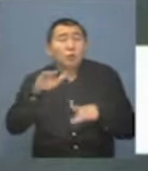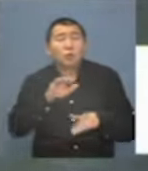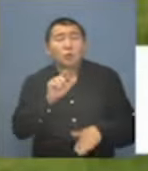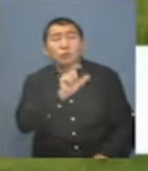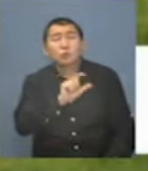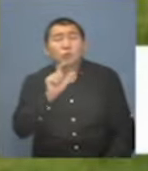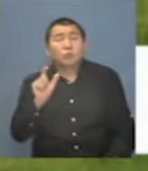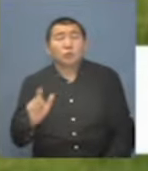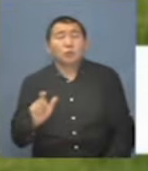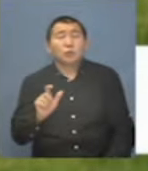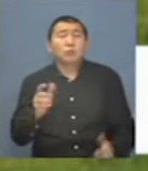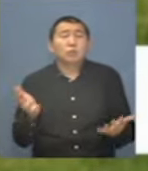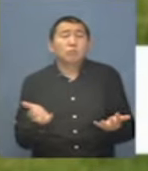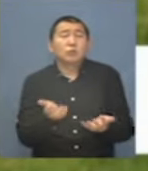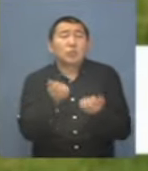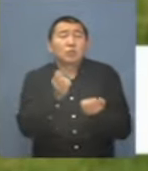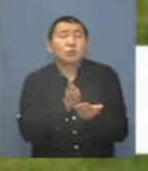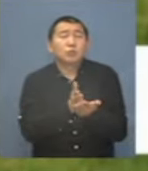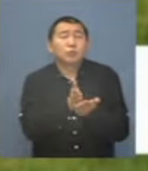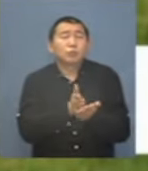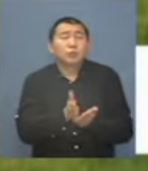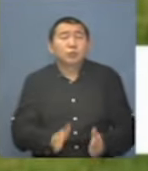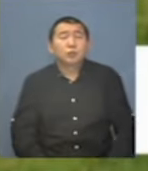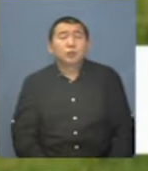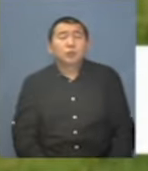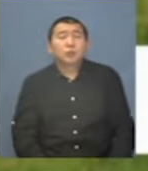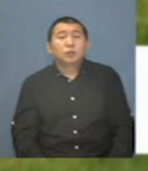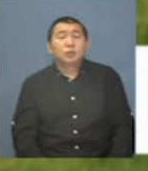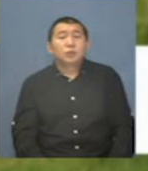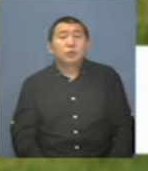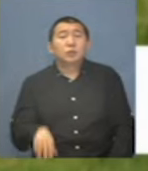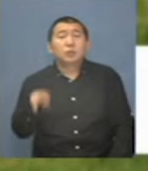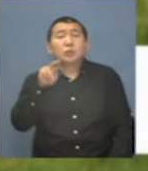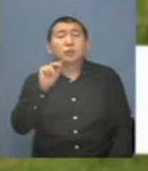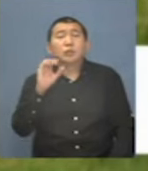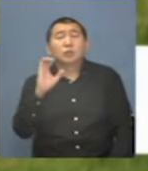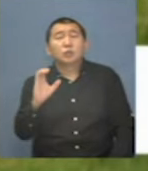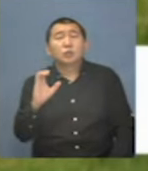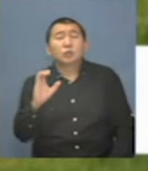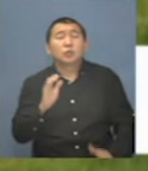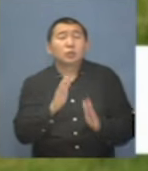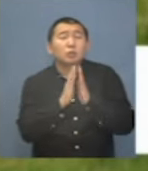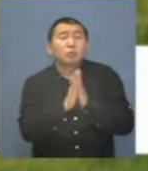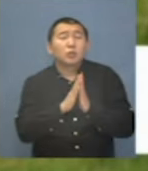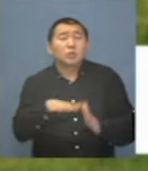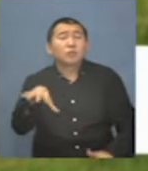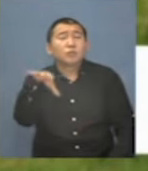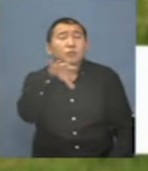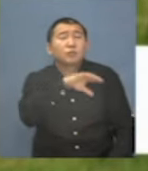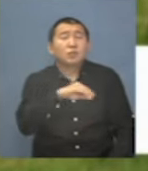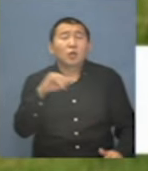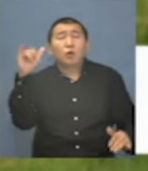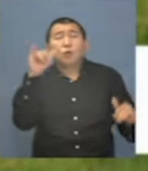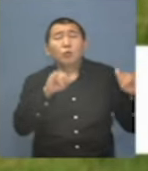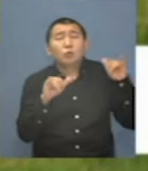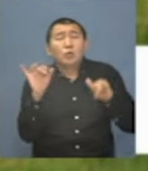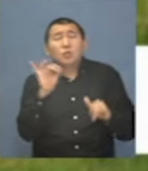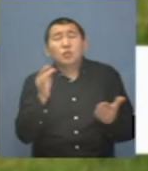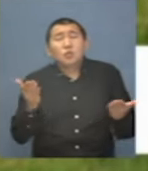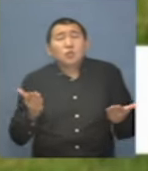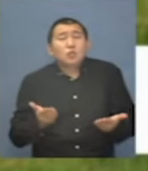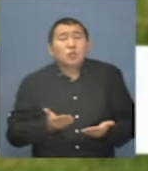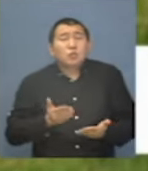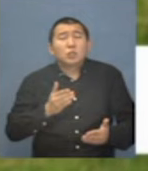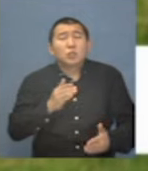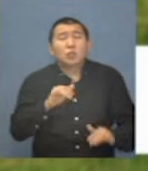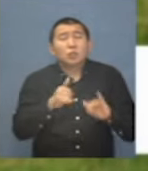спасательных служб. Департамент по чрезвычайным ситуациям в Восточно-Казахстанской области настоятельно просит гостей и жителей области соблюдать меры